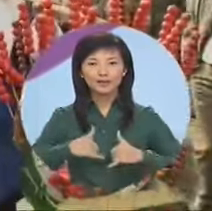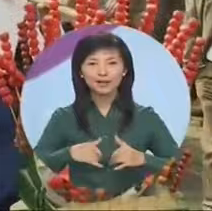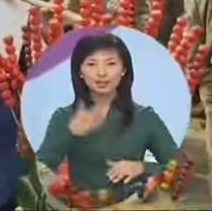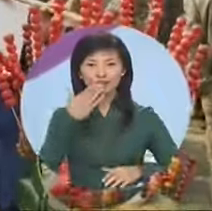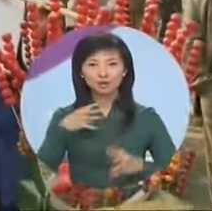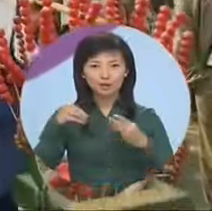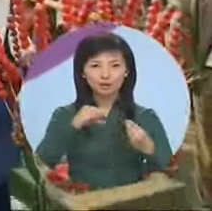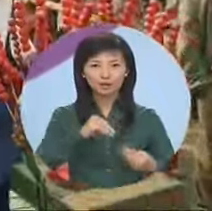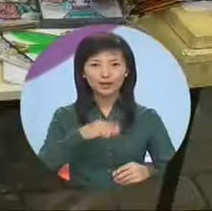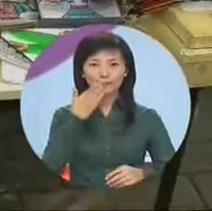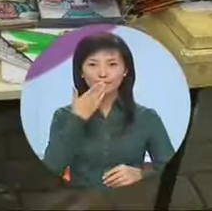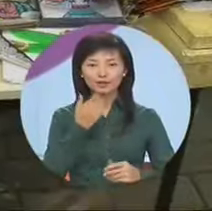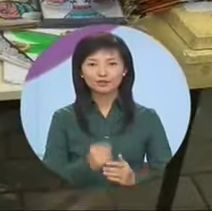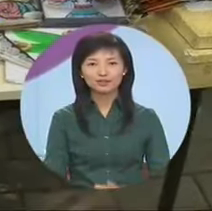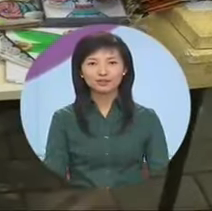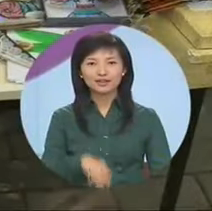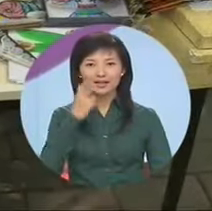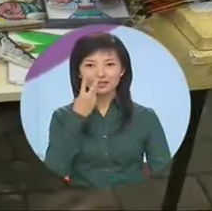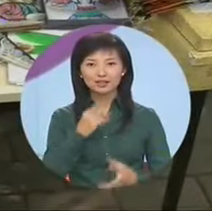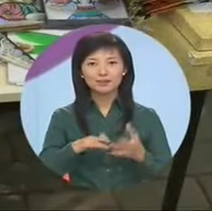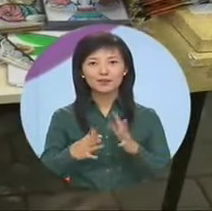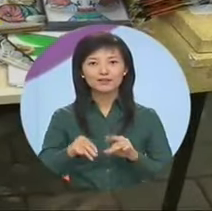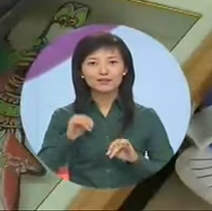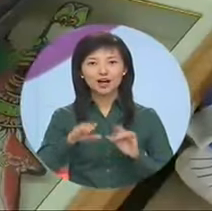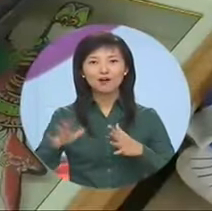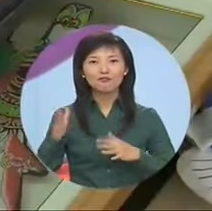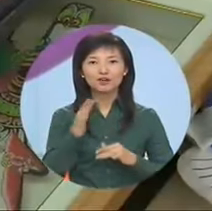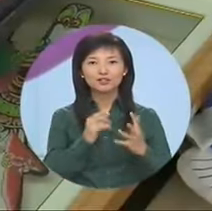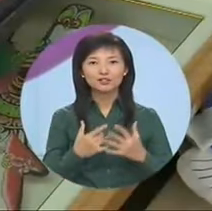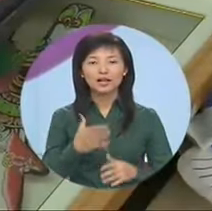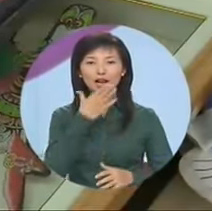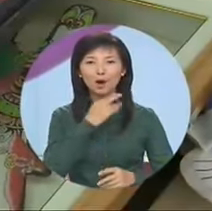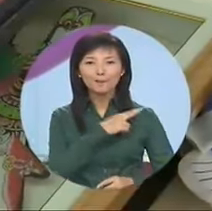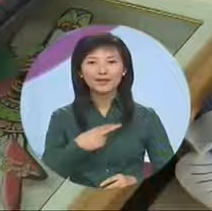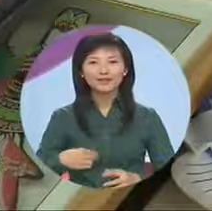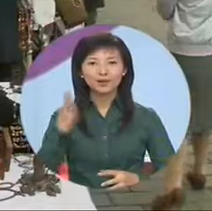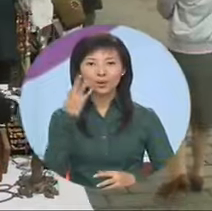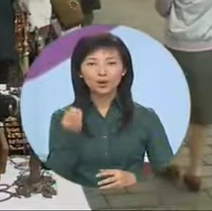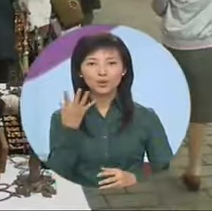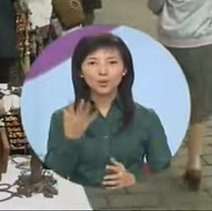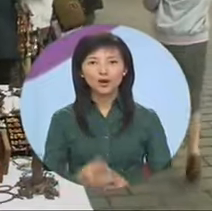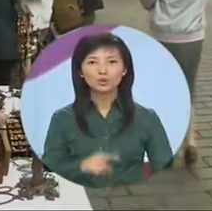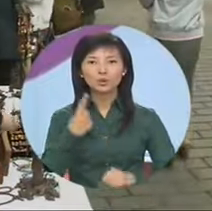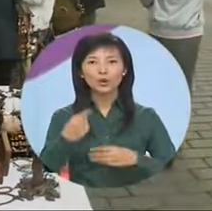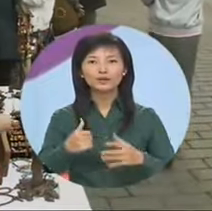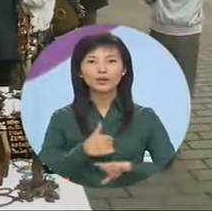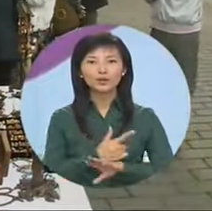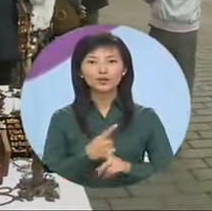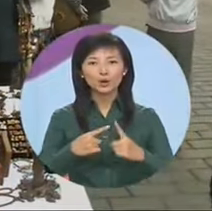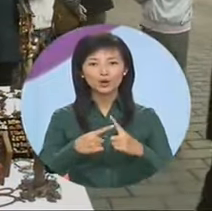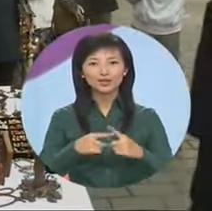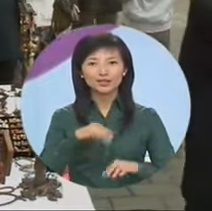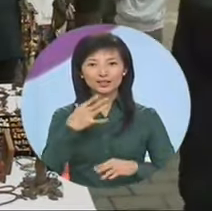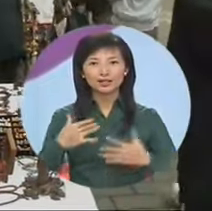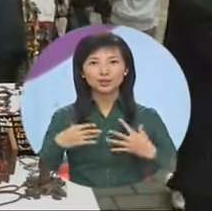吃着传统老字号的美味小吃，赏着织草编、扎风筝等老北京文化活化石，中外游客在这里充分地感